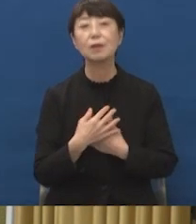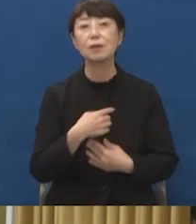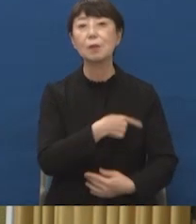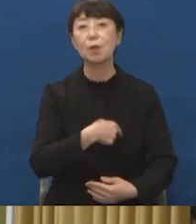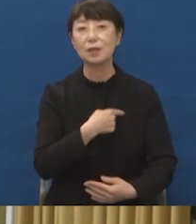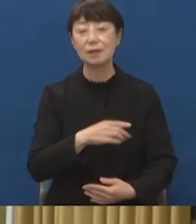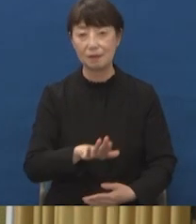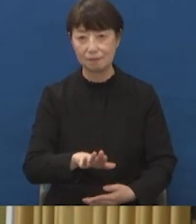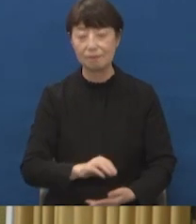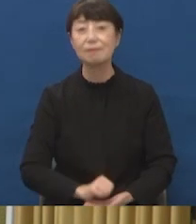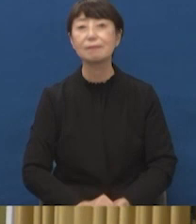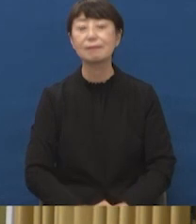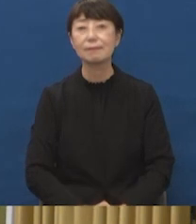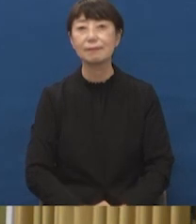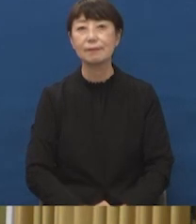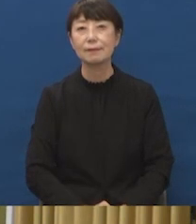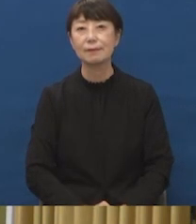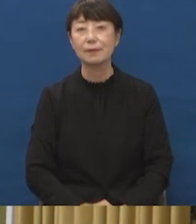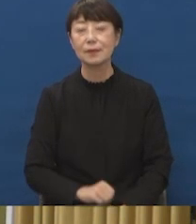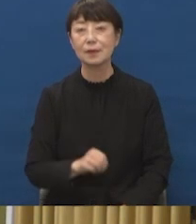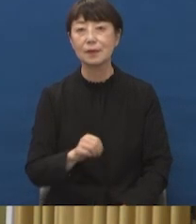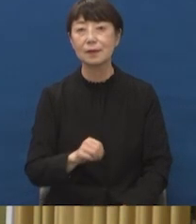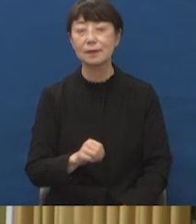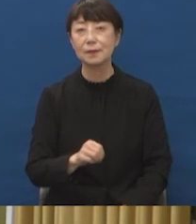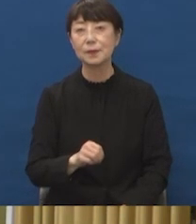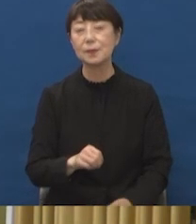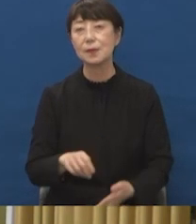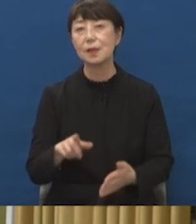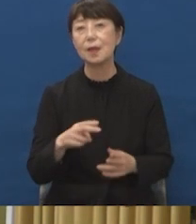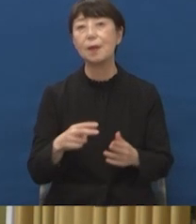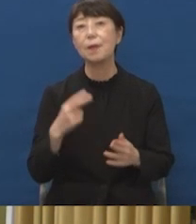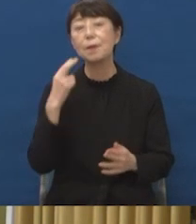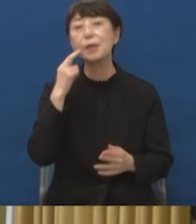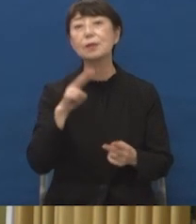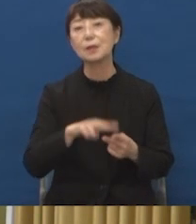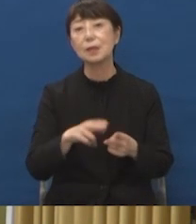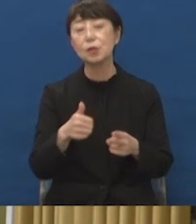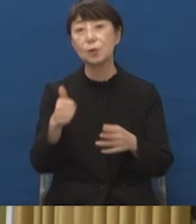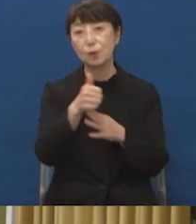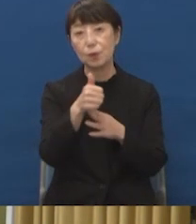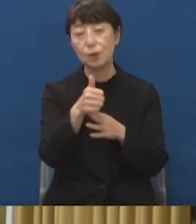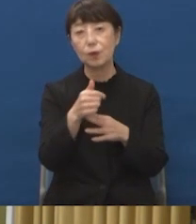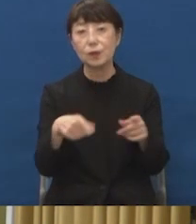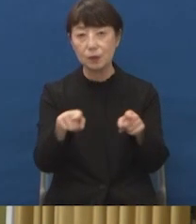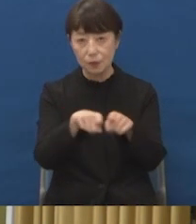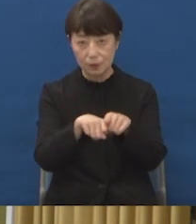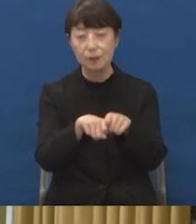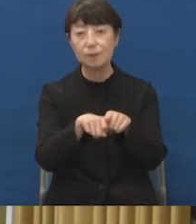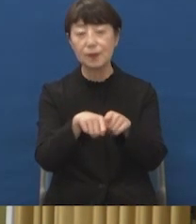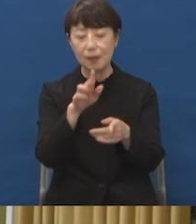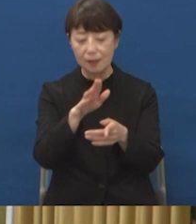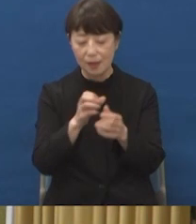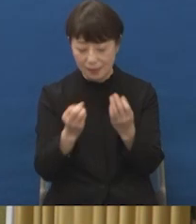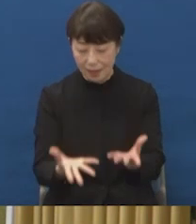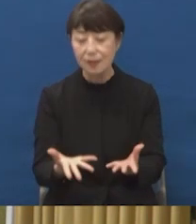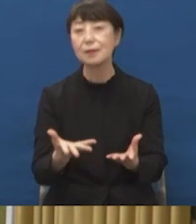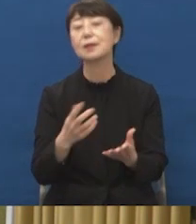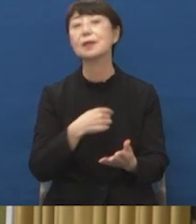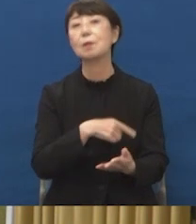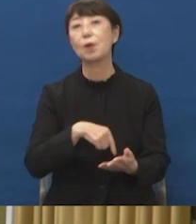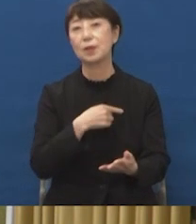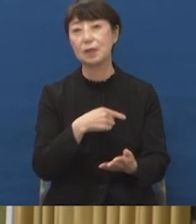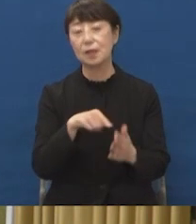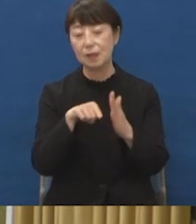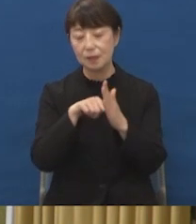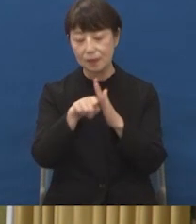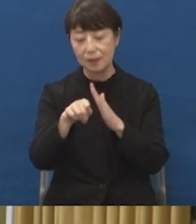ます。この上は松井市長の下で新たな気持ちで突き抜ける